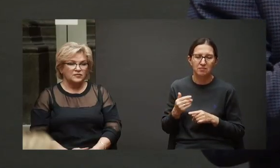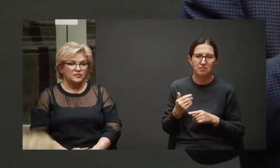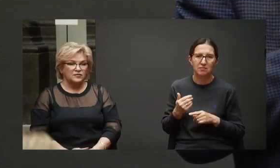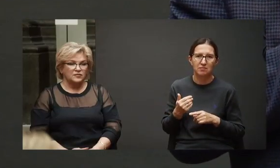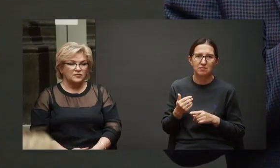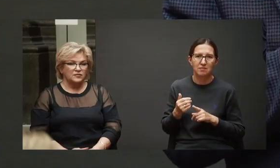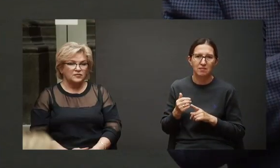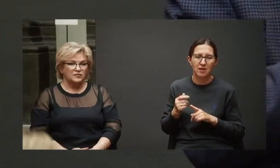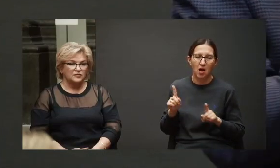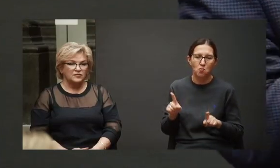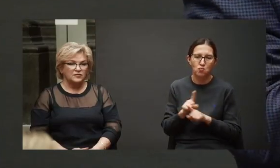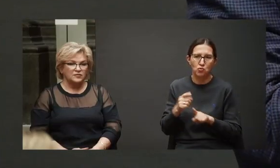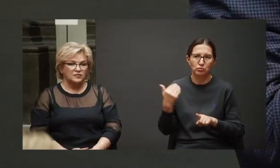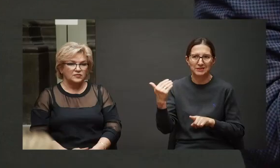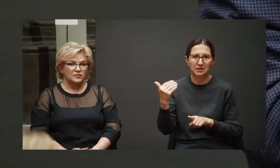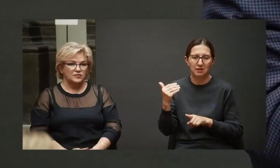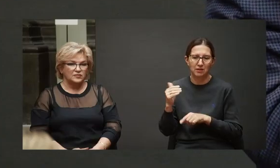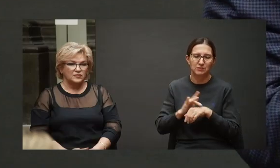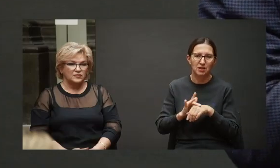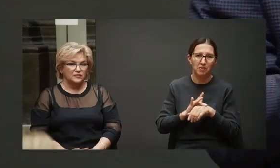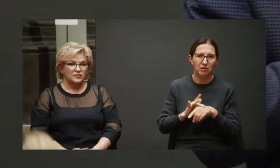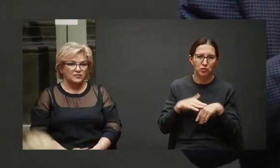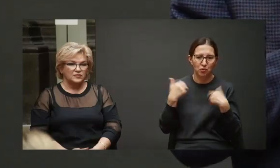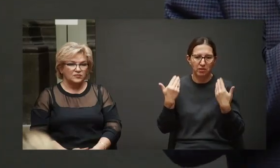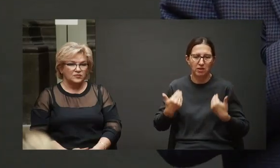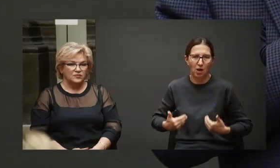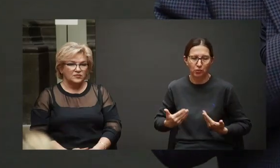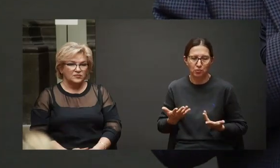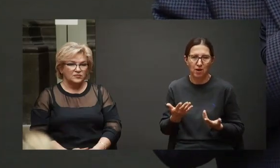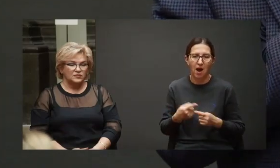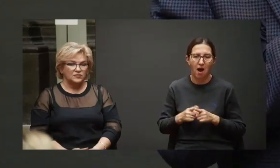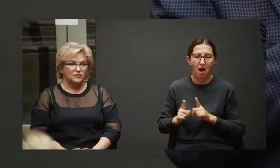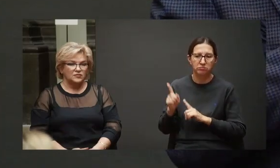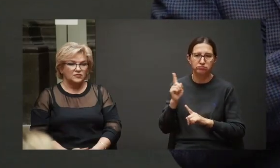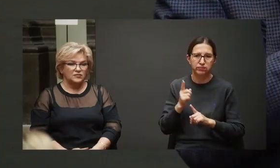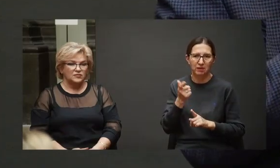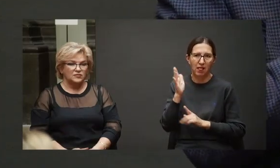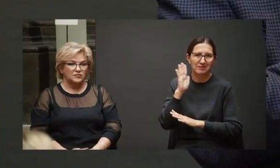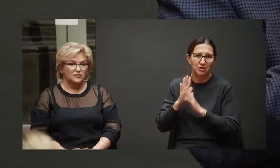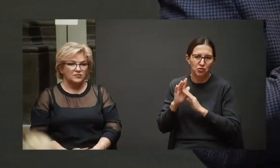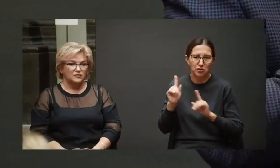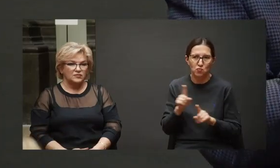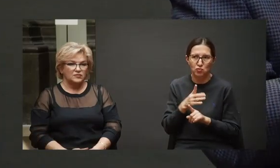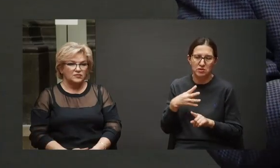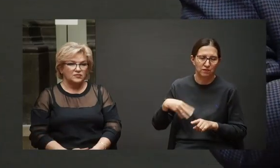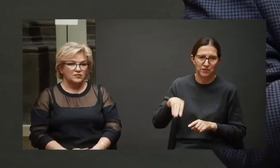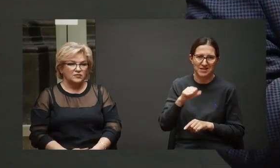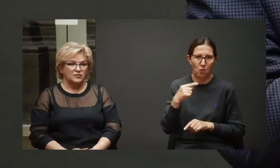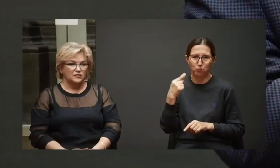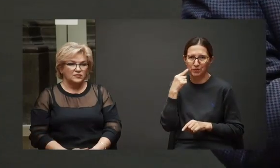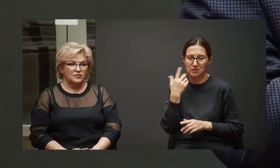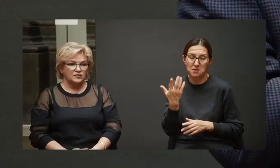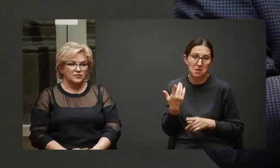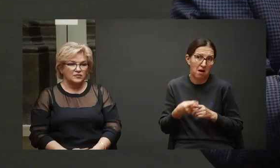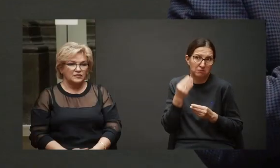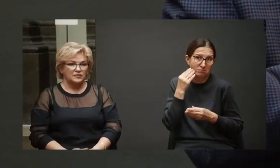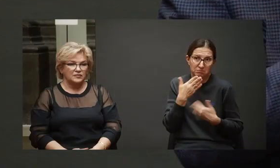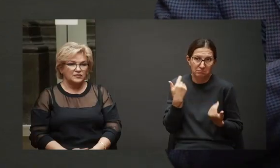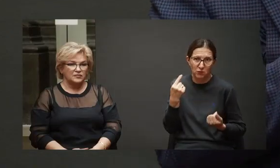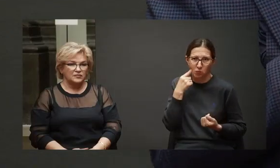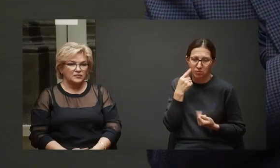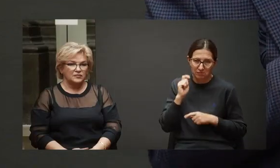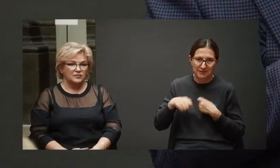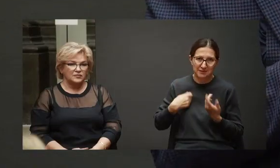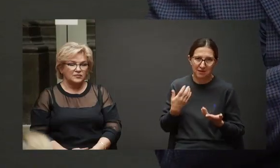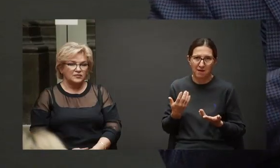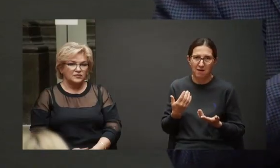произведений классических музеев с обнаженной натурой. Классические музеи, все как один обиделись, по-моему, а зря. Вроде как